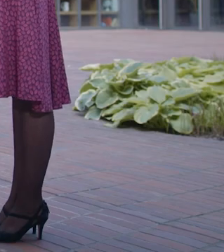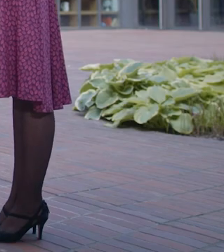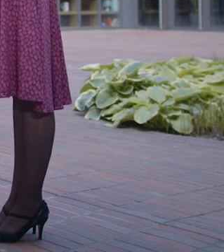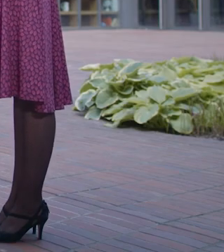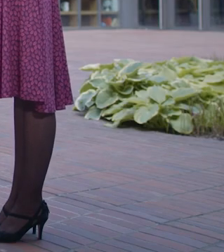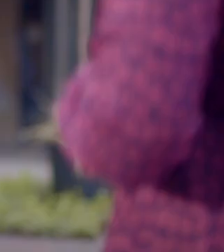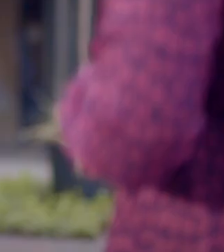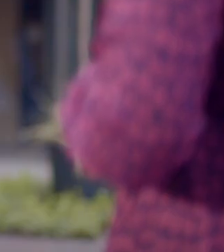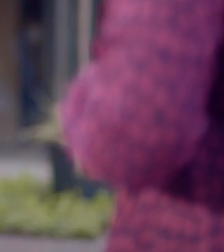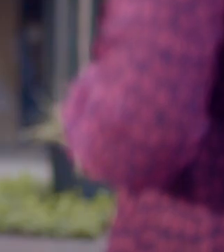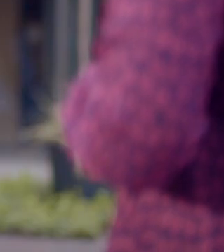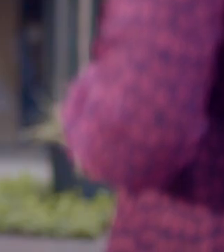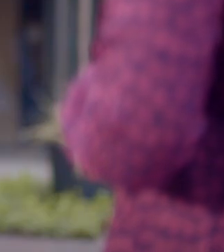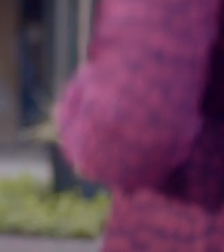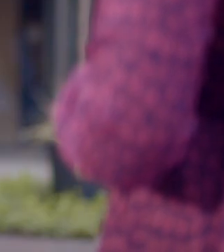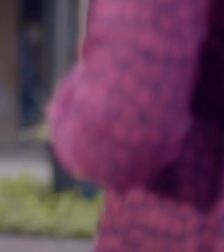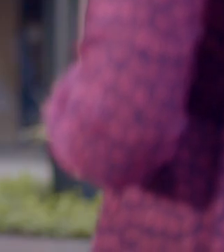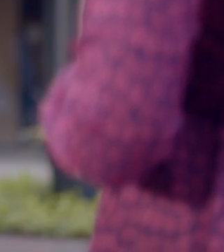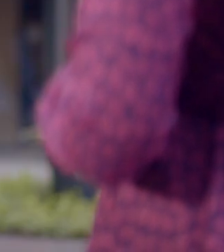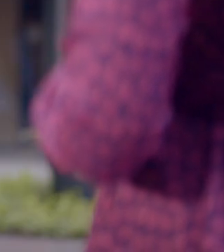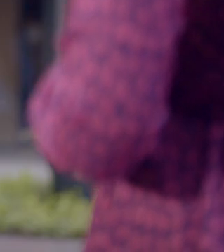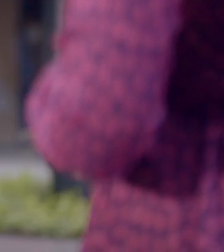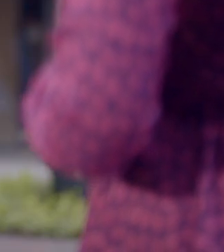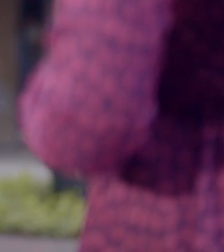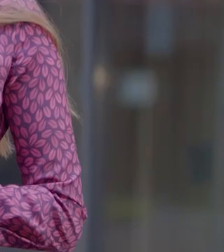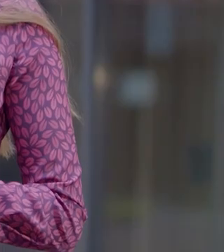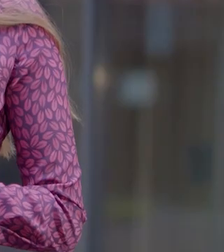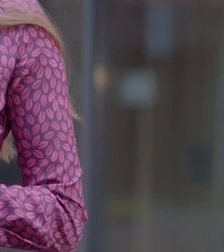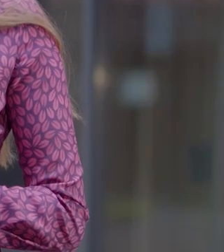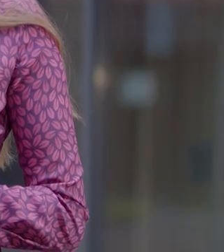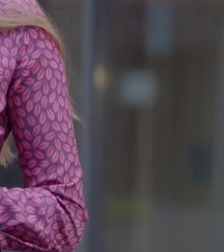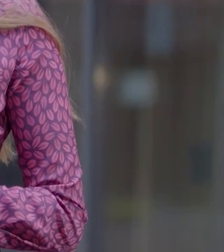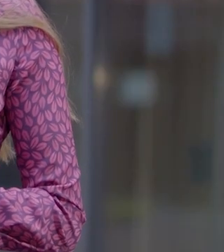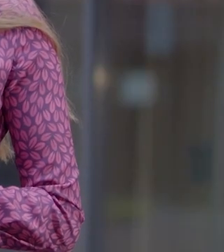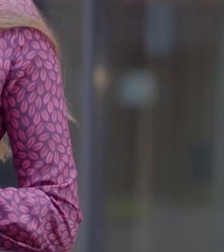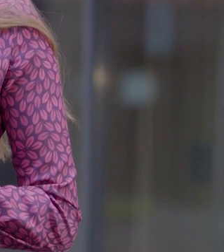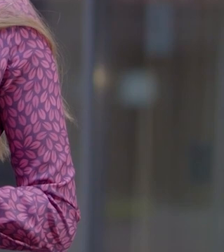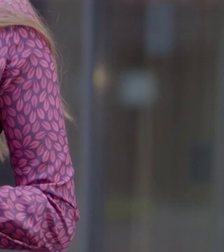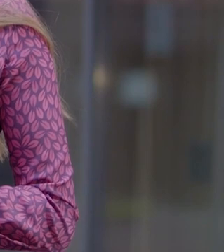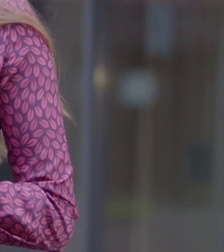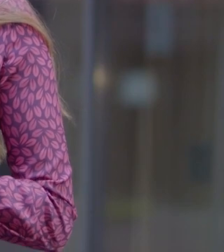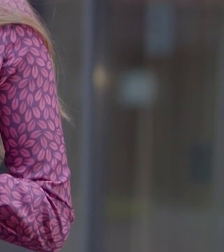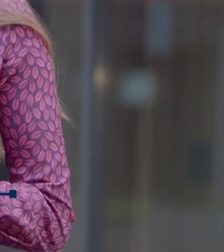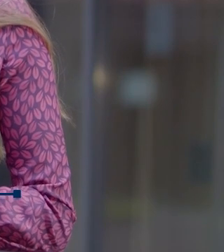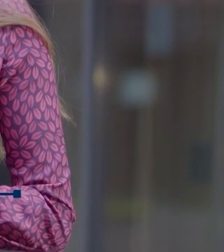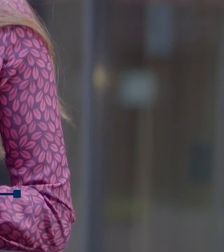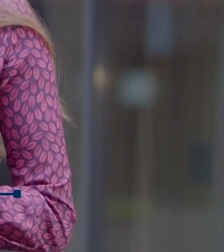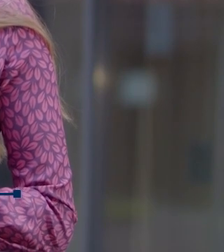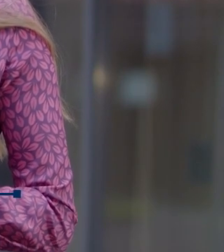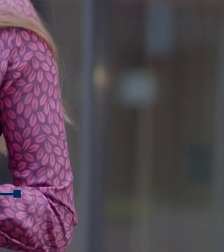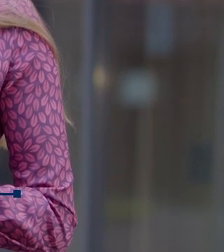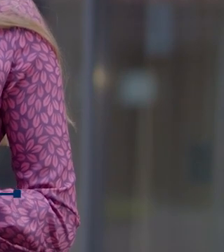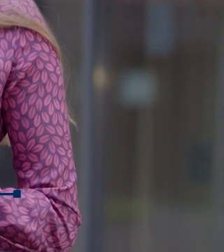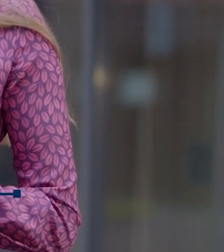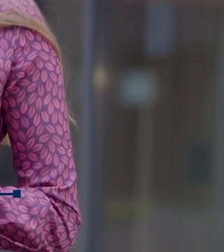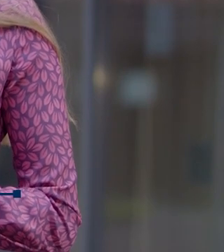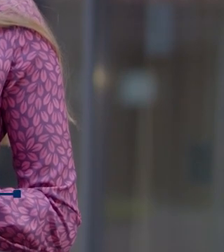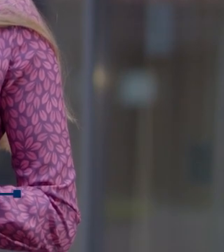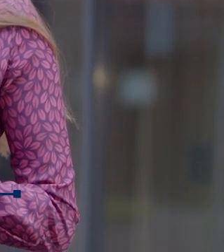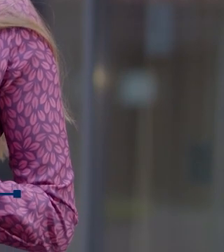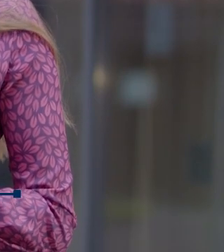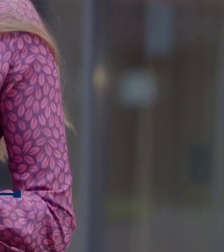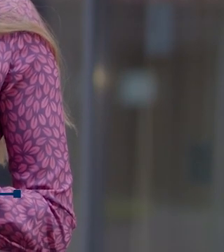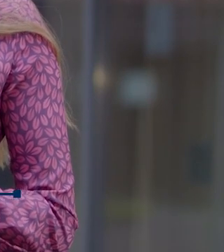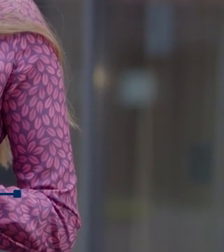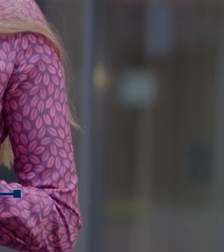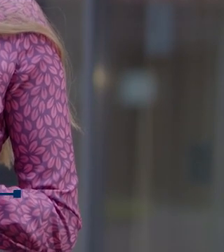Śląskim mogą korzystać studenci, którzy planują swoją karierę zawodową? Główną osią działania Biura Karier jest doradztwo zawodowe i konsultacje kariery.